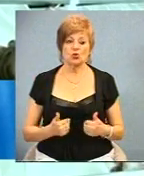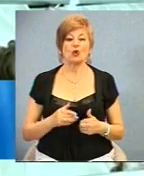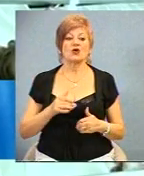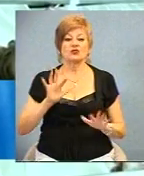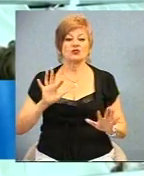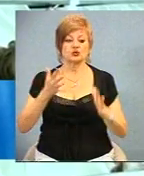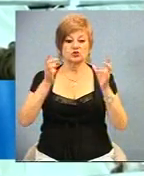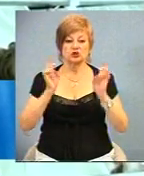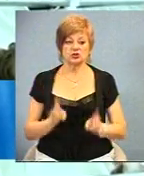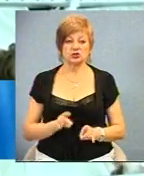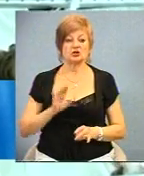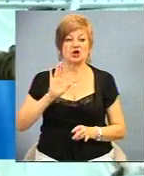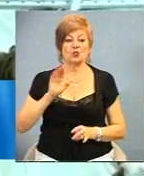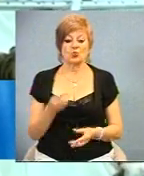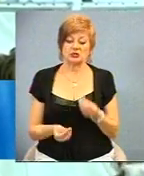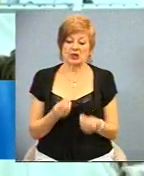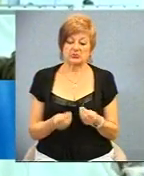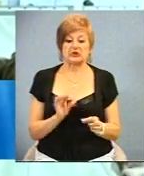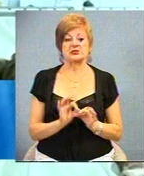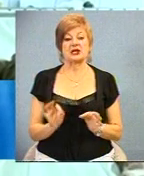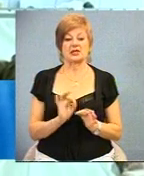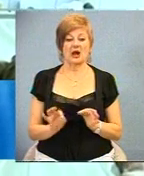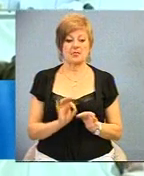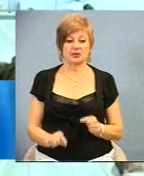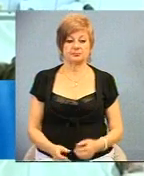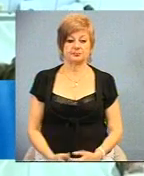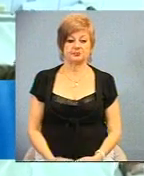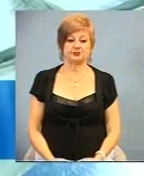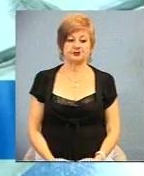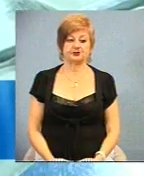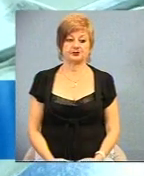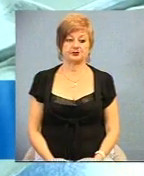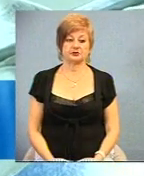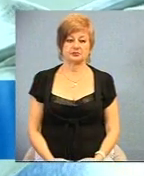нещасного випадку після забавок із сірниками.